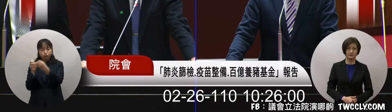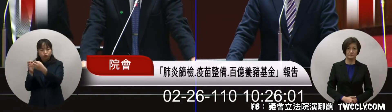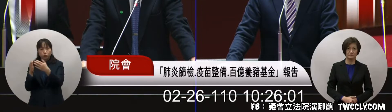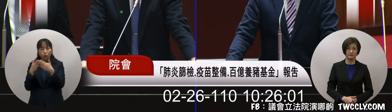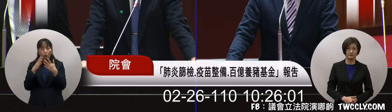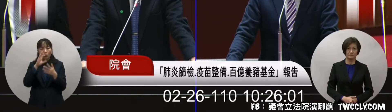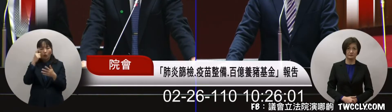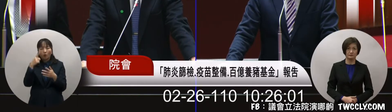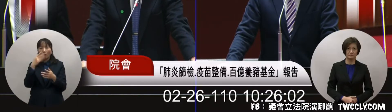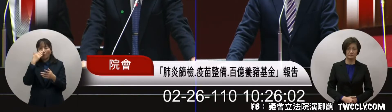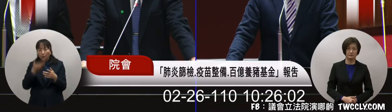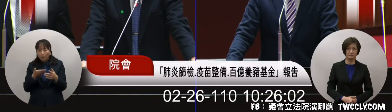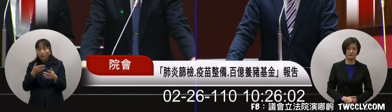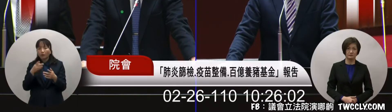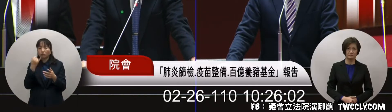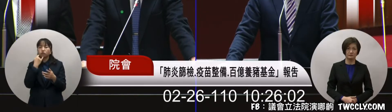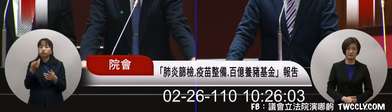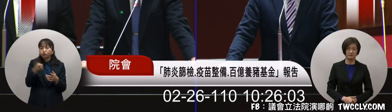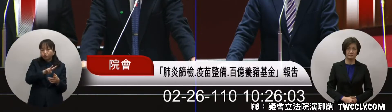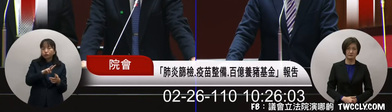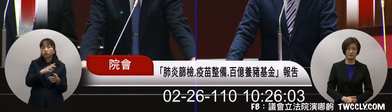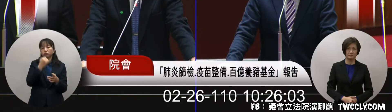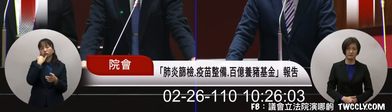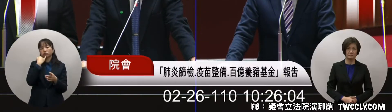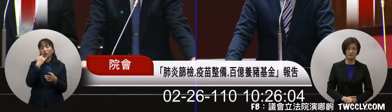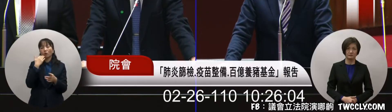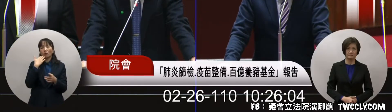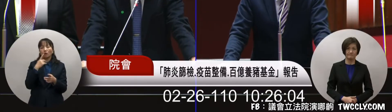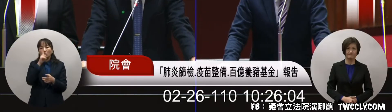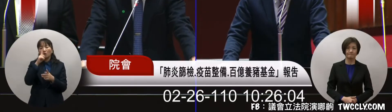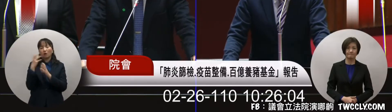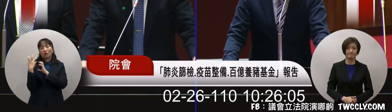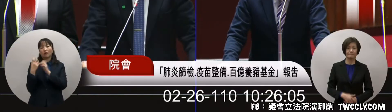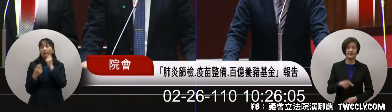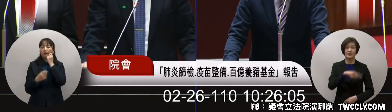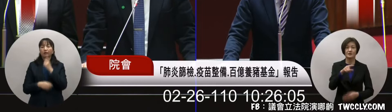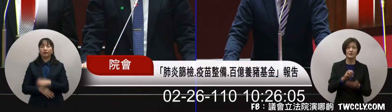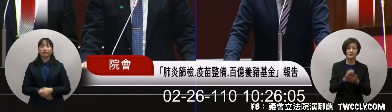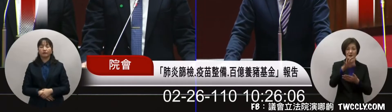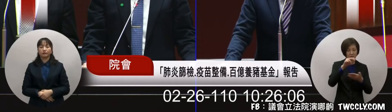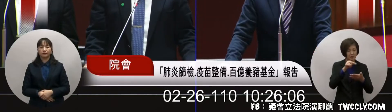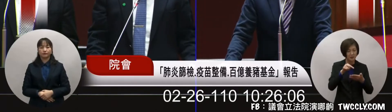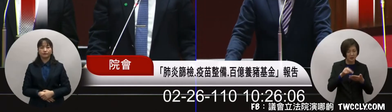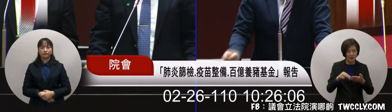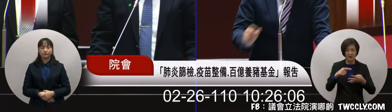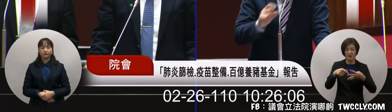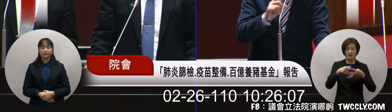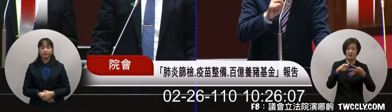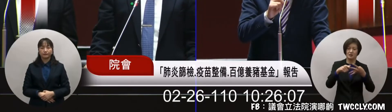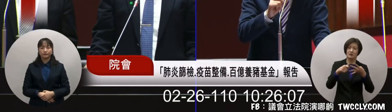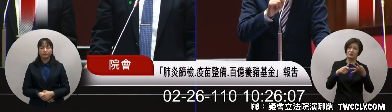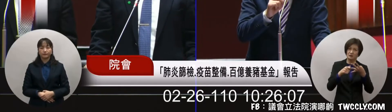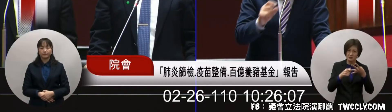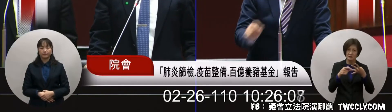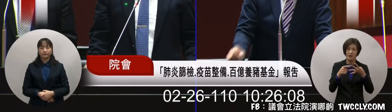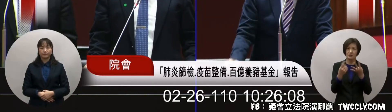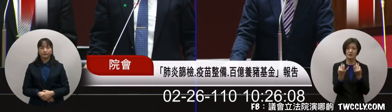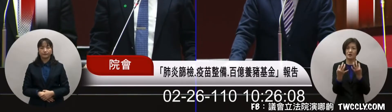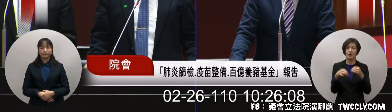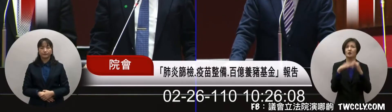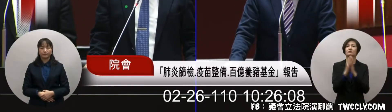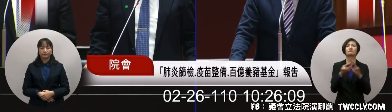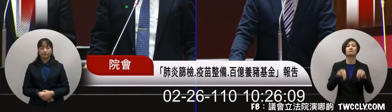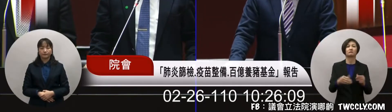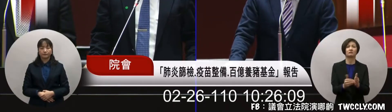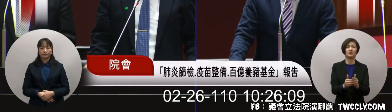个失败，那我们可能就全民承担不起。 因为你们的报告里面第一季第二季第三季的这些数量都是已经签约